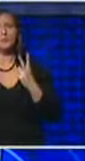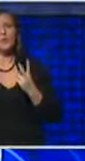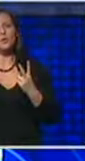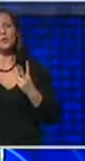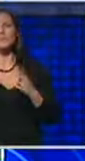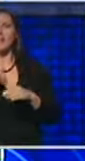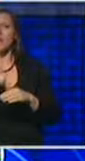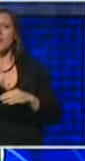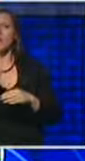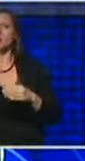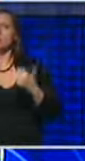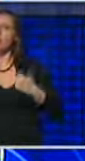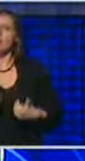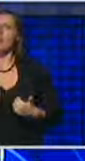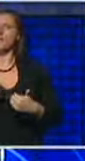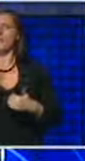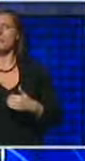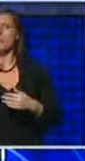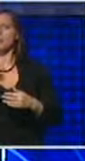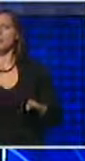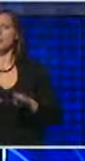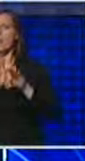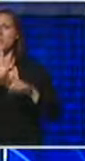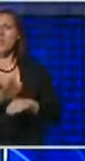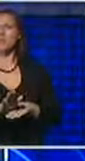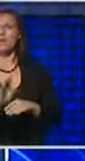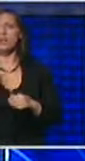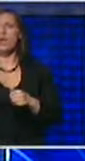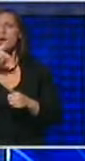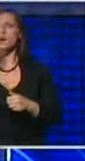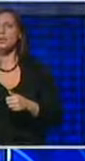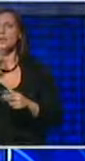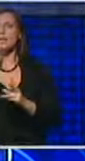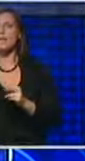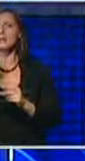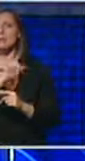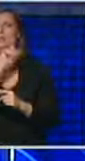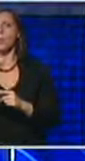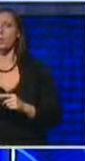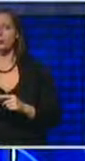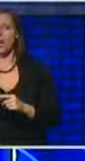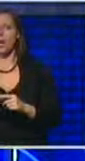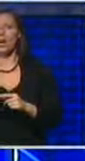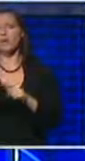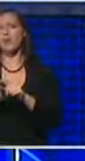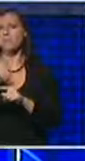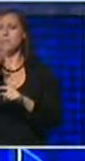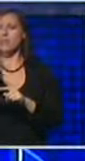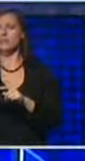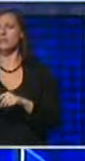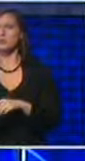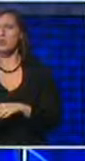hogy hitelesség a magyar társadalom számára. A összedi beszéd óta bizonyos értelemben a politikusoknak